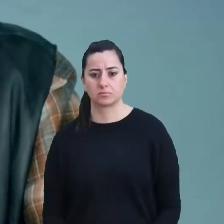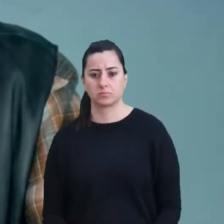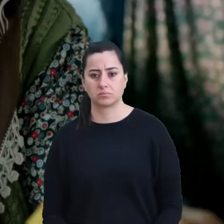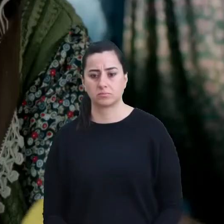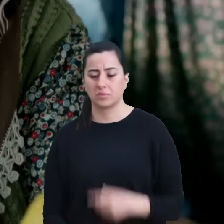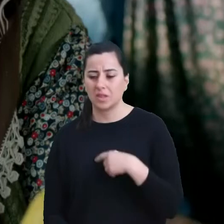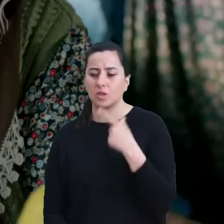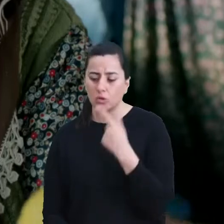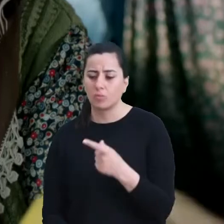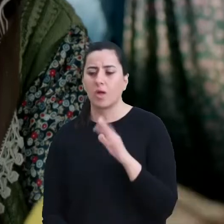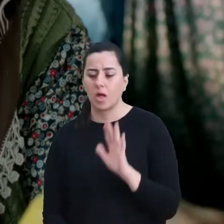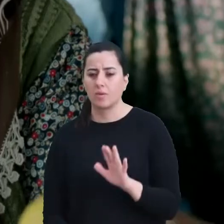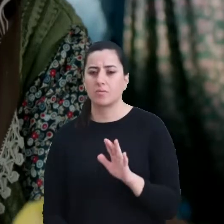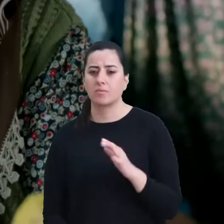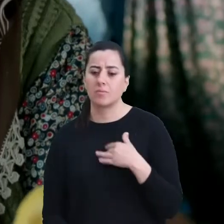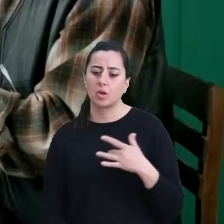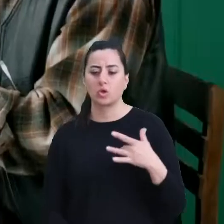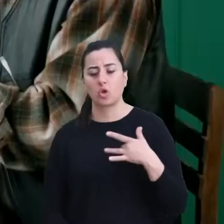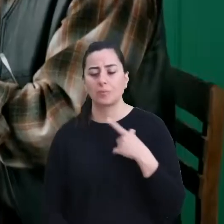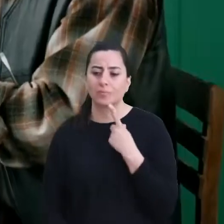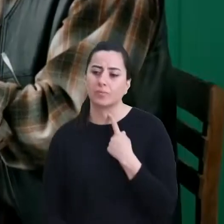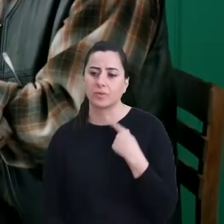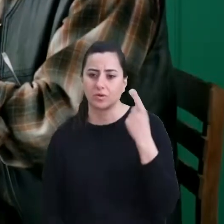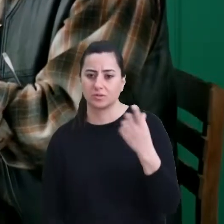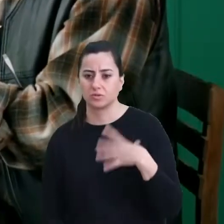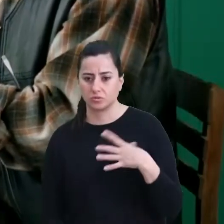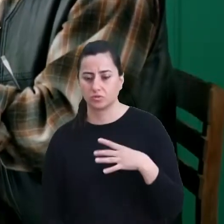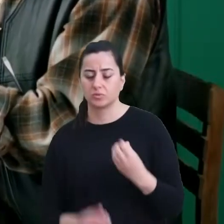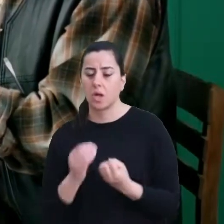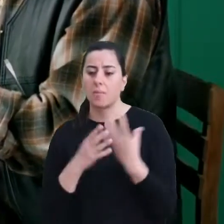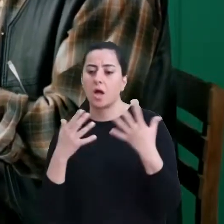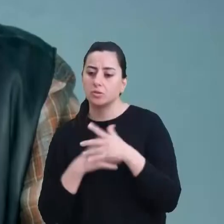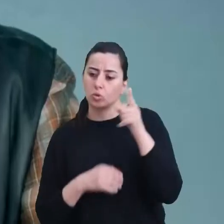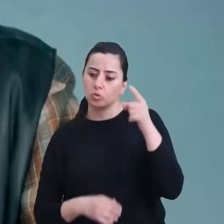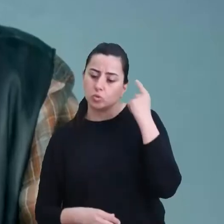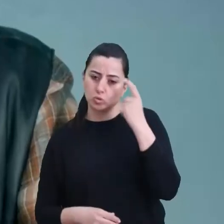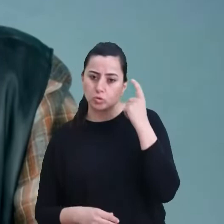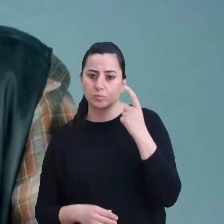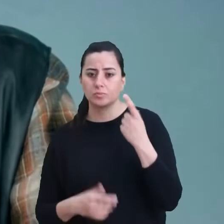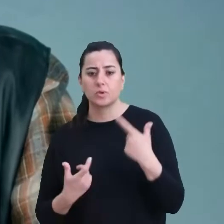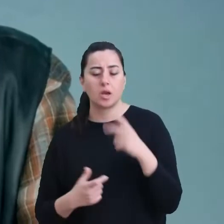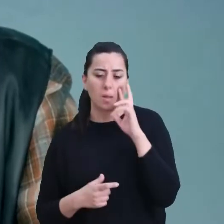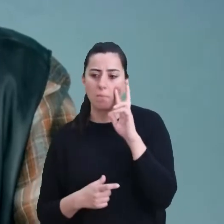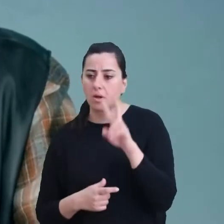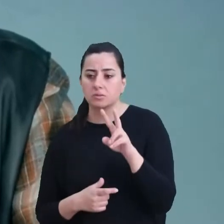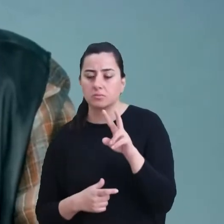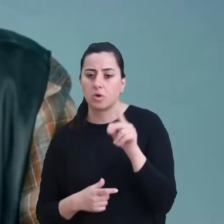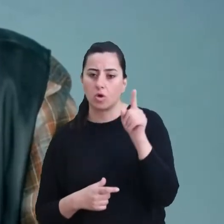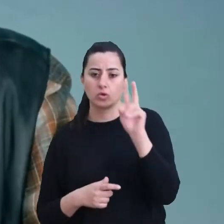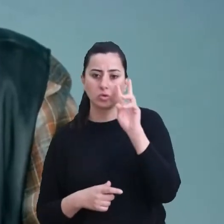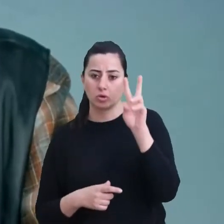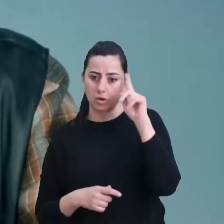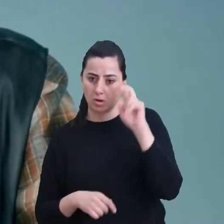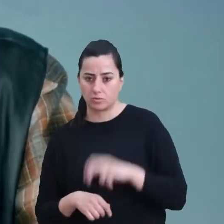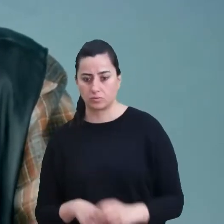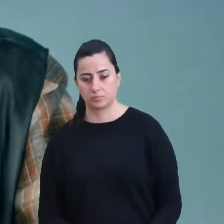ama benim yeniden gönlüm kaydı. Sabah akşam onu düşünüyorum ben. Yeni baksam onu görüyorum